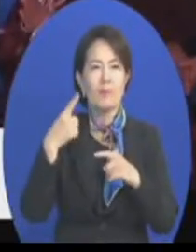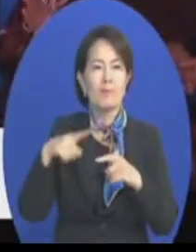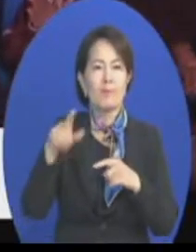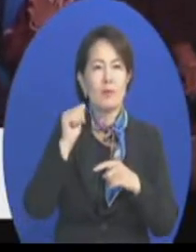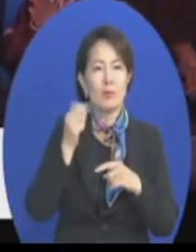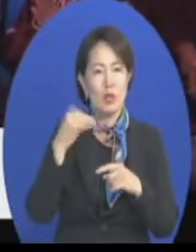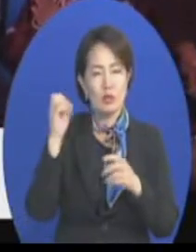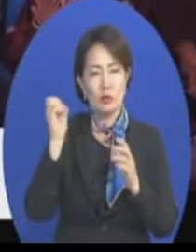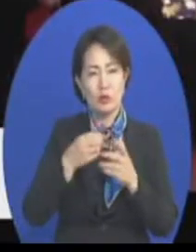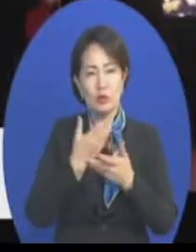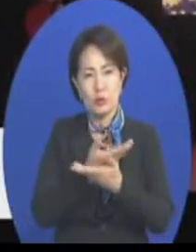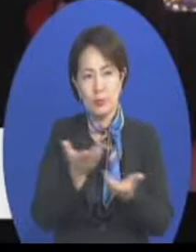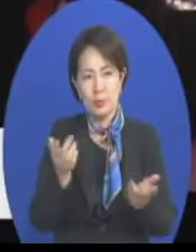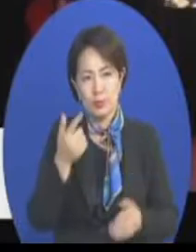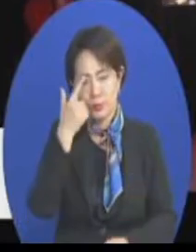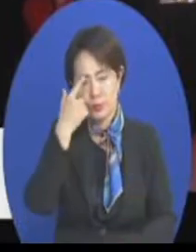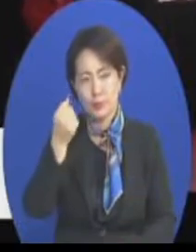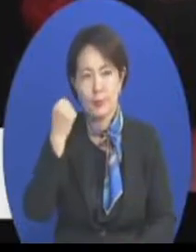ёстой. Баярлалаа.